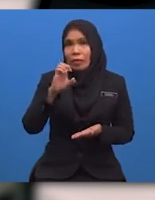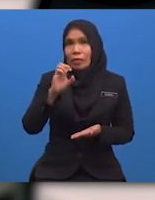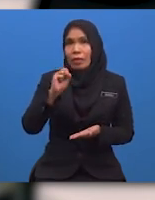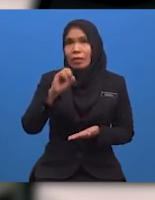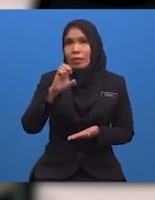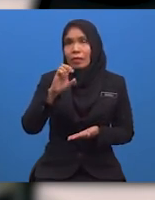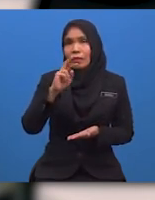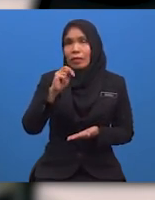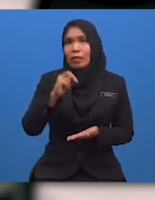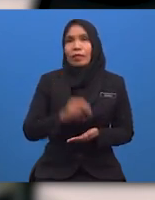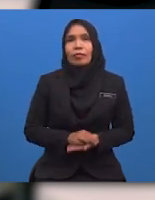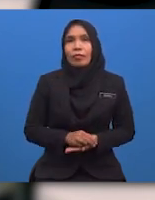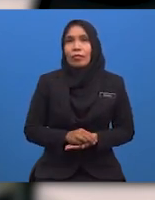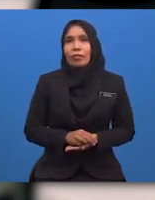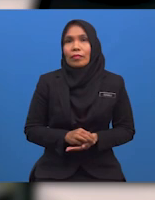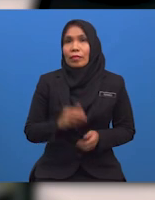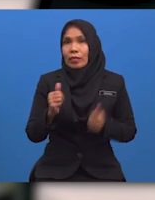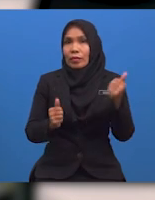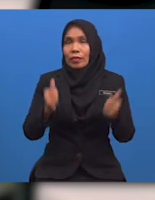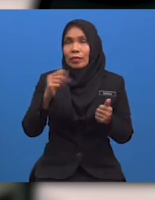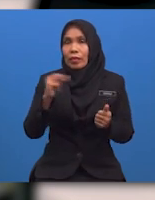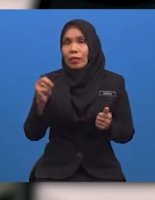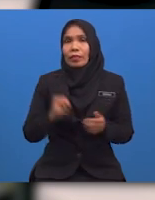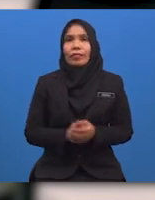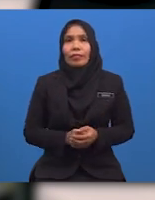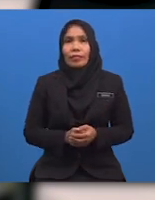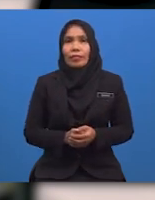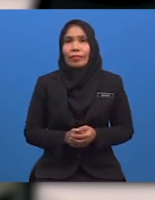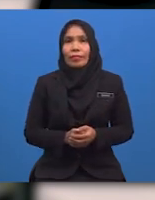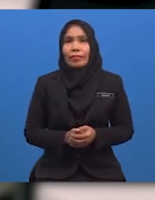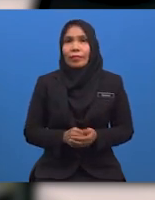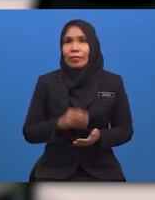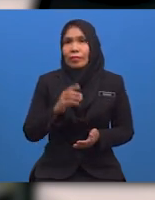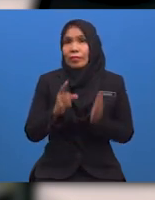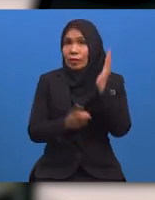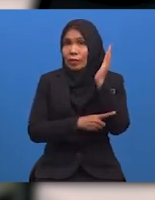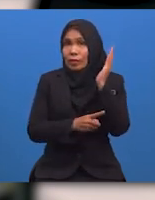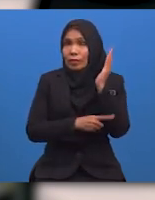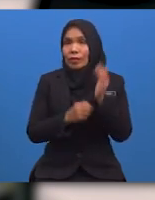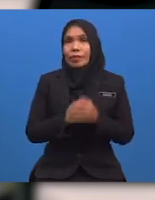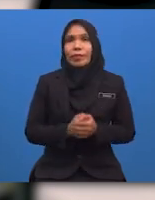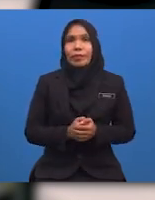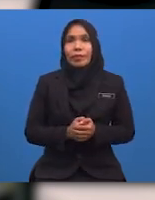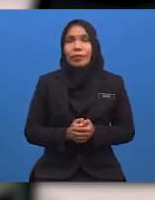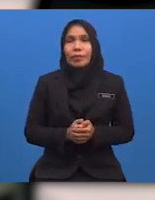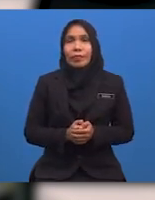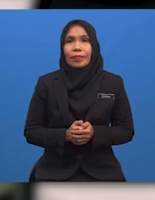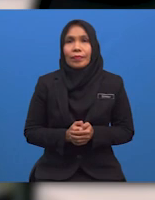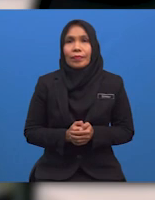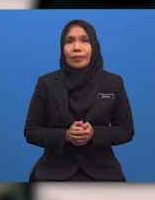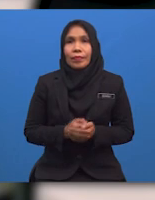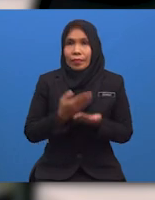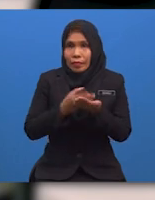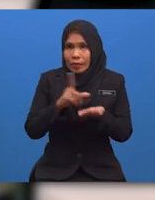bayaran denda, royalti petroleum, hasil sewa harta milik kerajaan dan sebagainya.